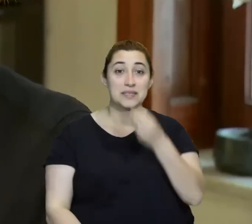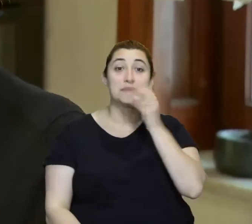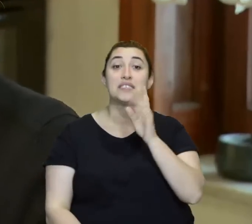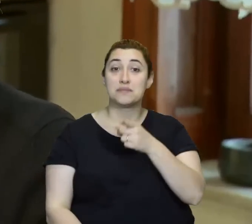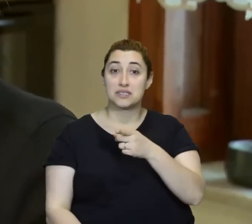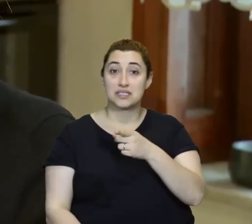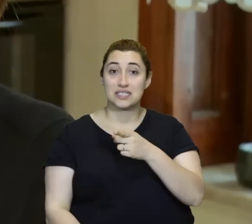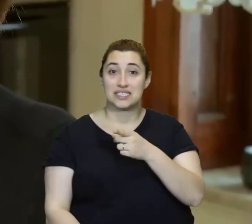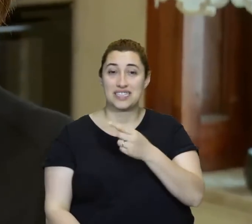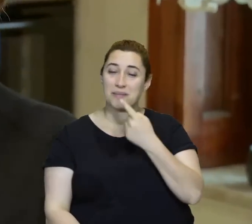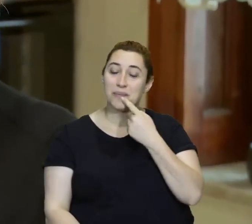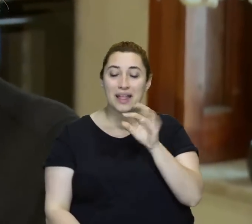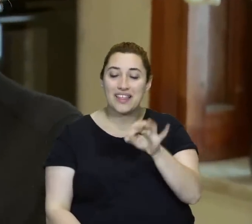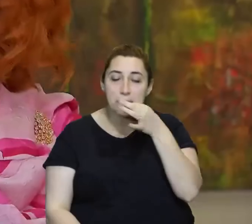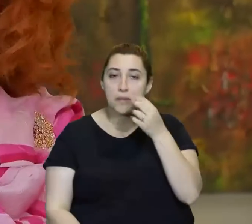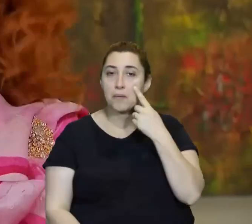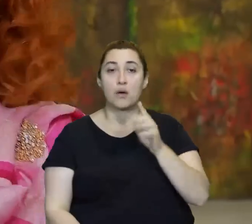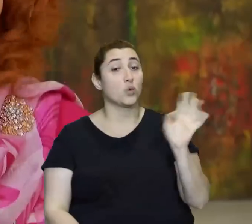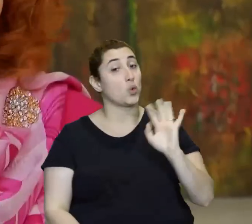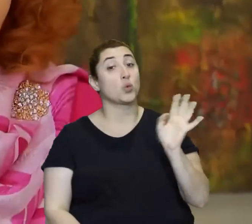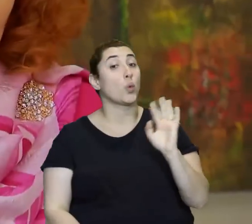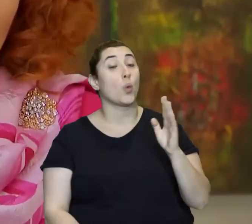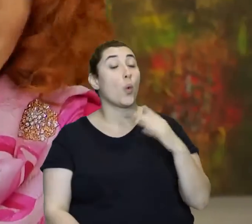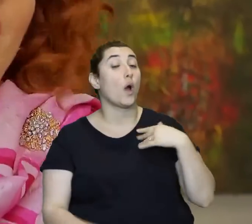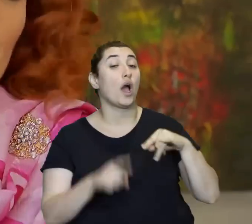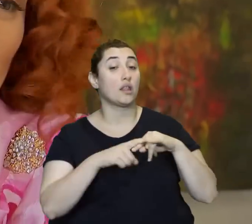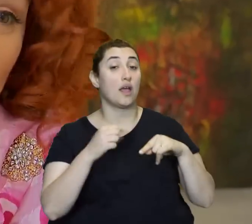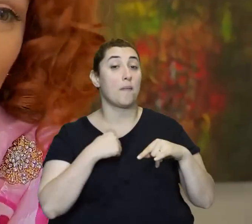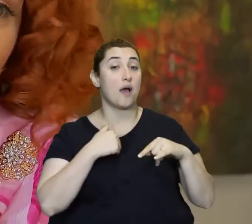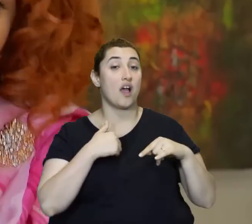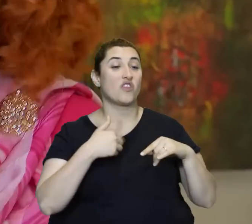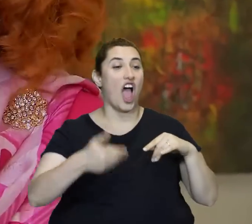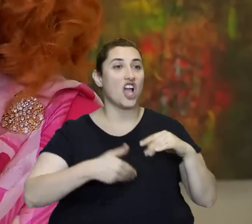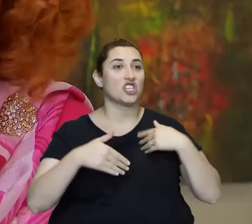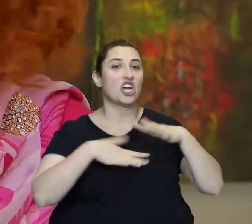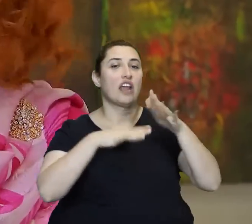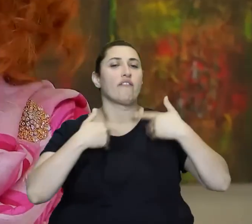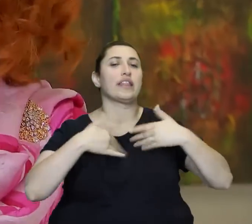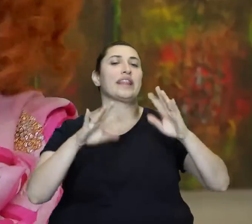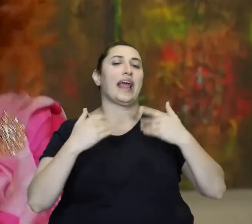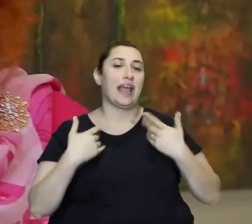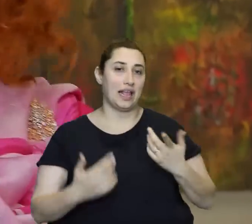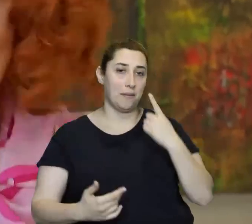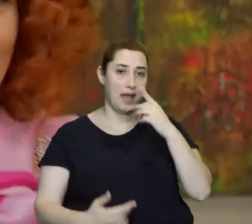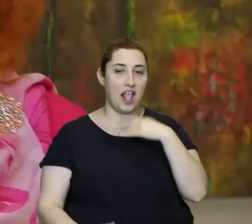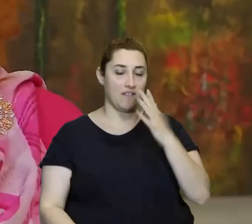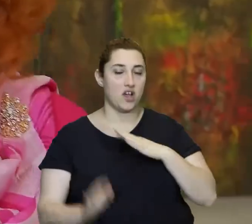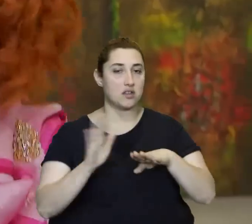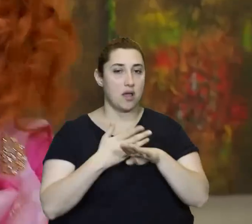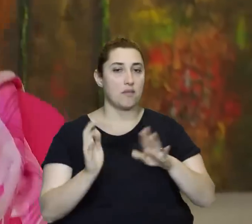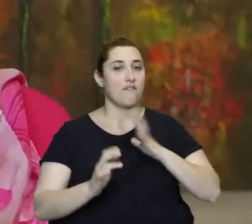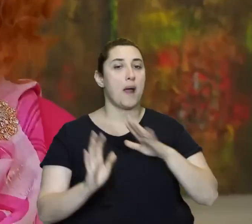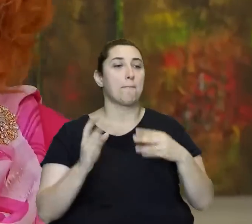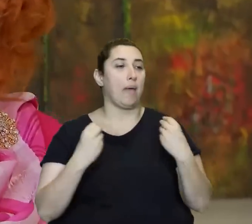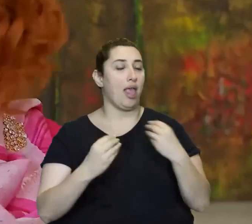Yemeyecek misiniz? Tadına baksanız. Ay yok hediyeciğim ya, ben de açlık grevinde değilim hayatım. Yani bak etim var, sebzem